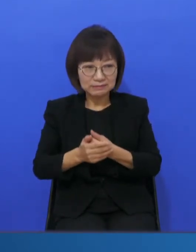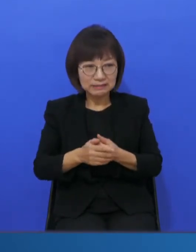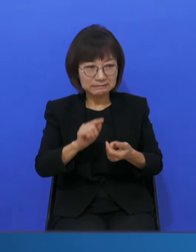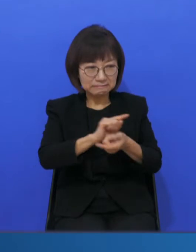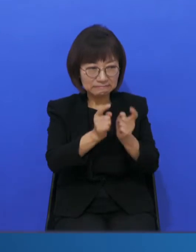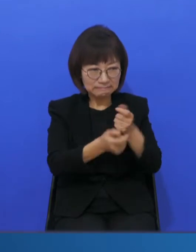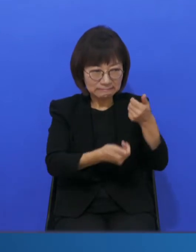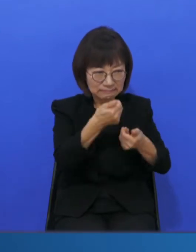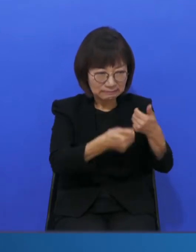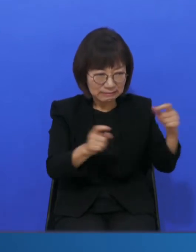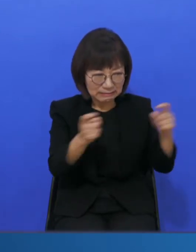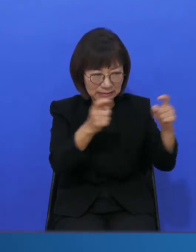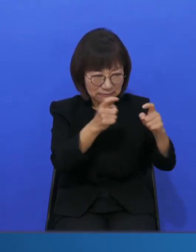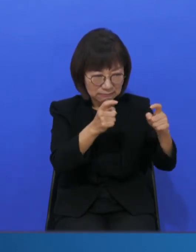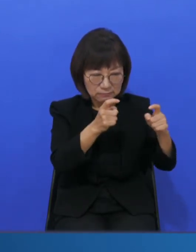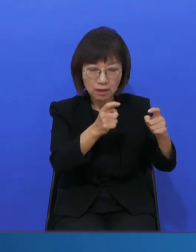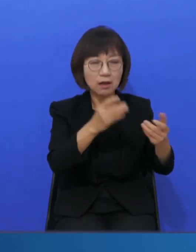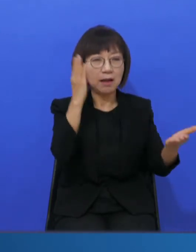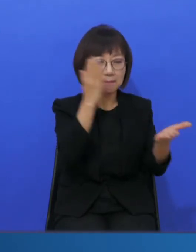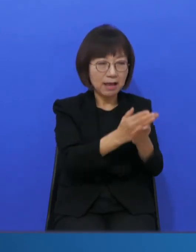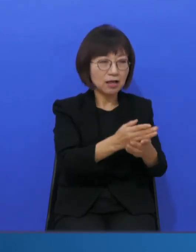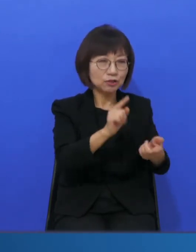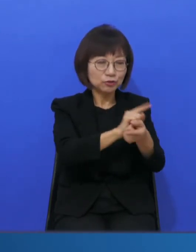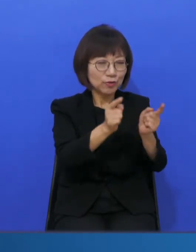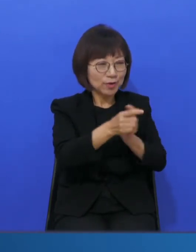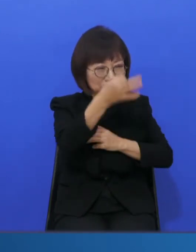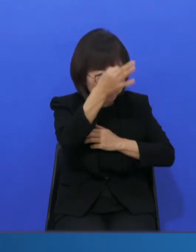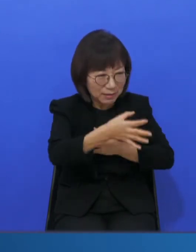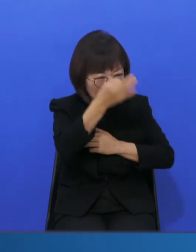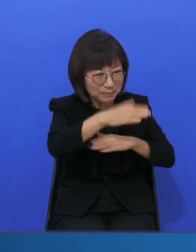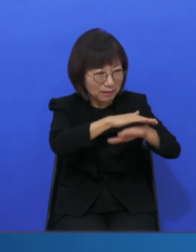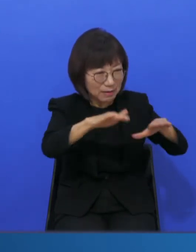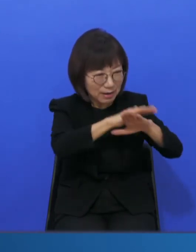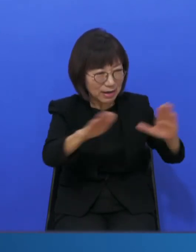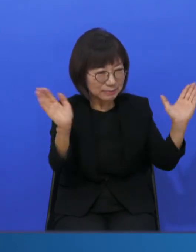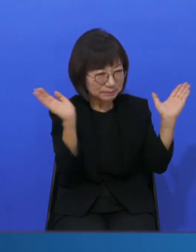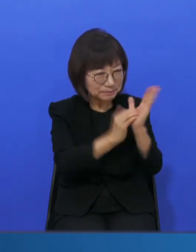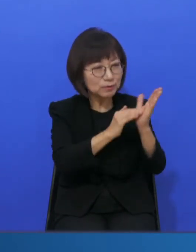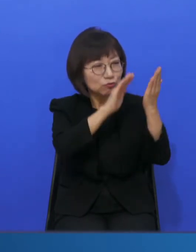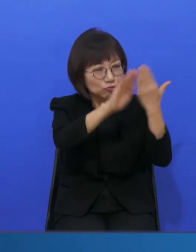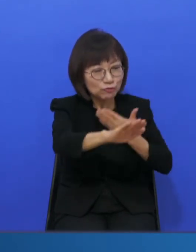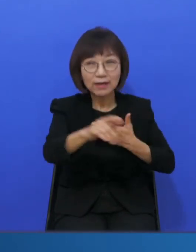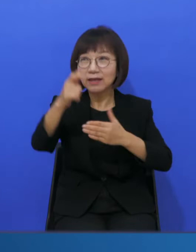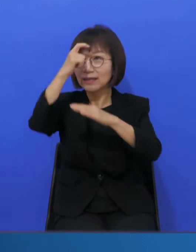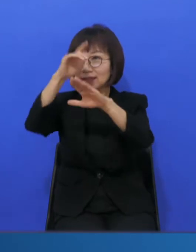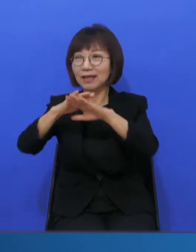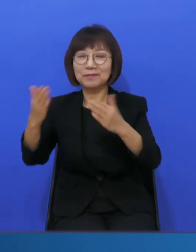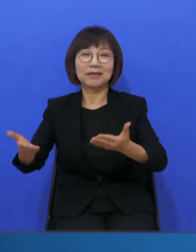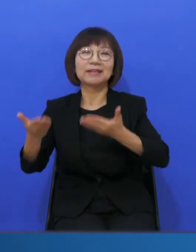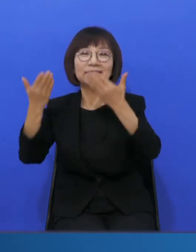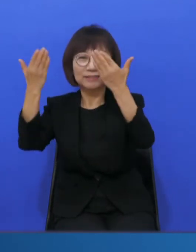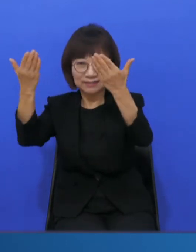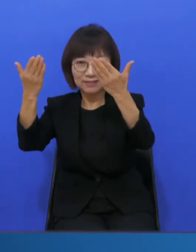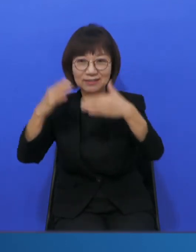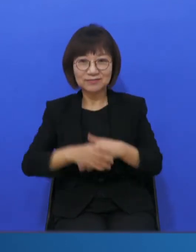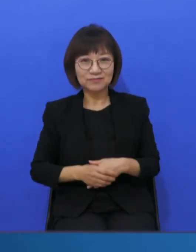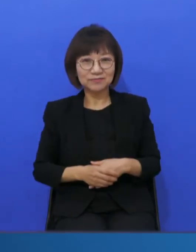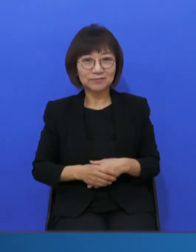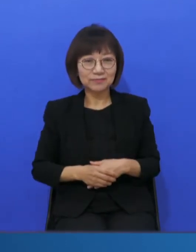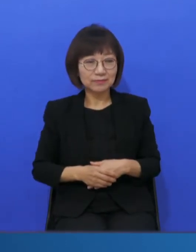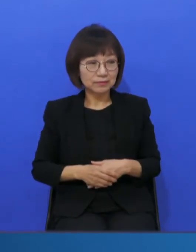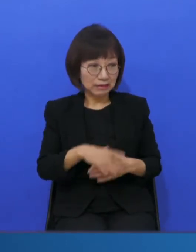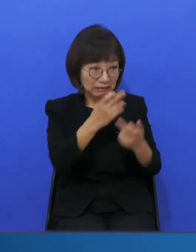예배라. And so how important is worship? Bring peace upon your brothers and then come to worship. 예, 형제를 용서 못할 거면 용서하고